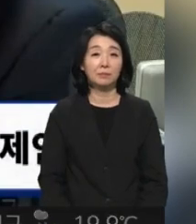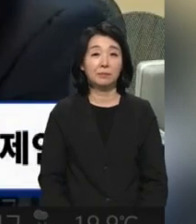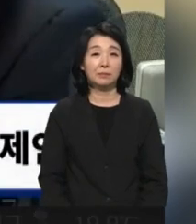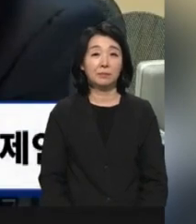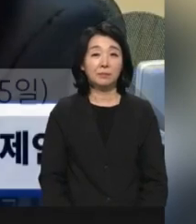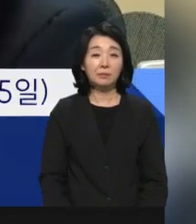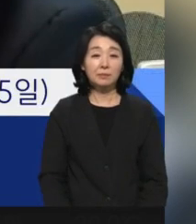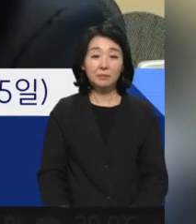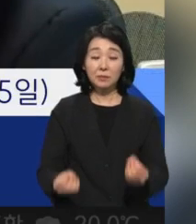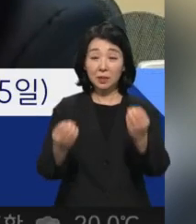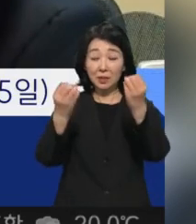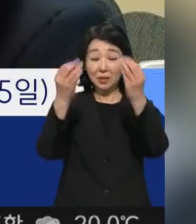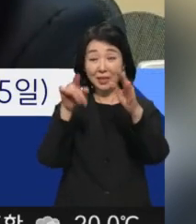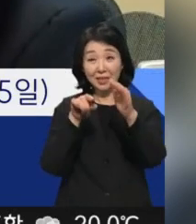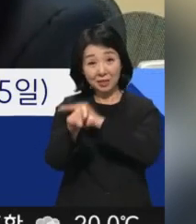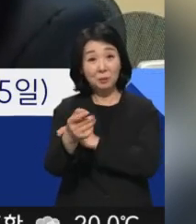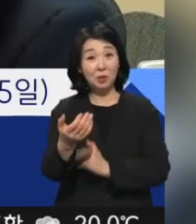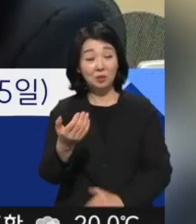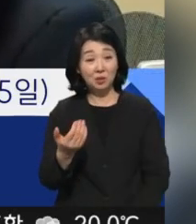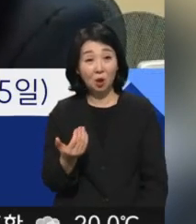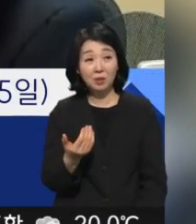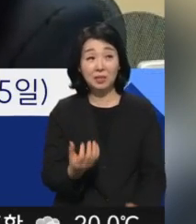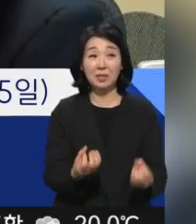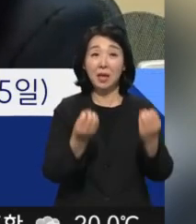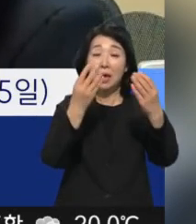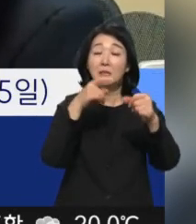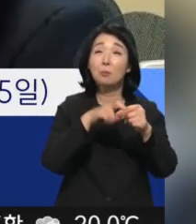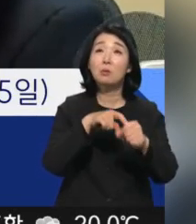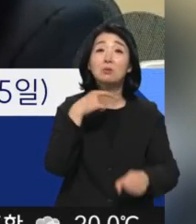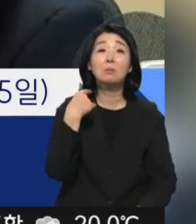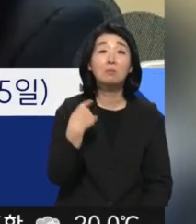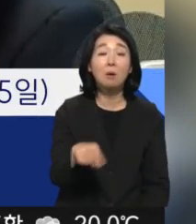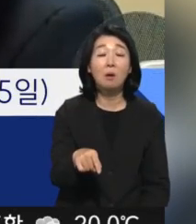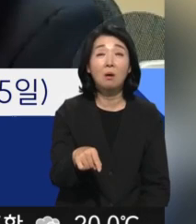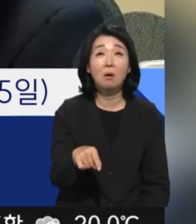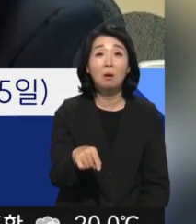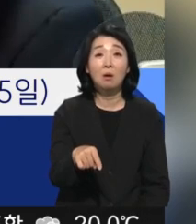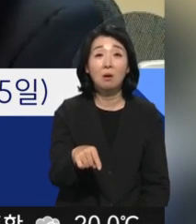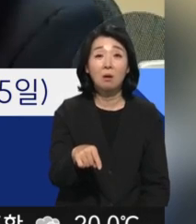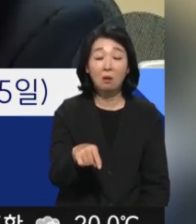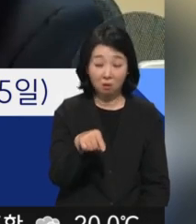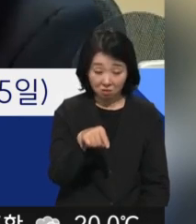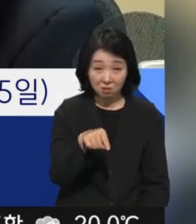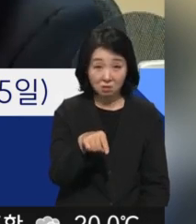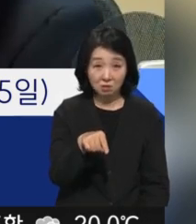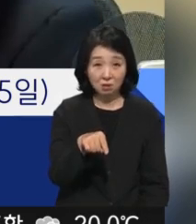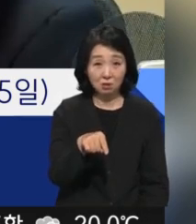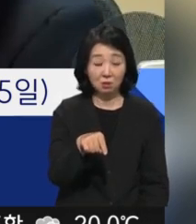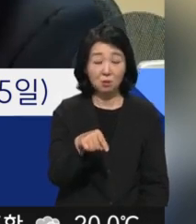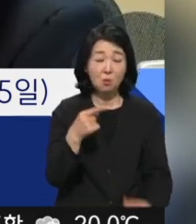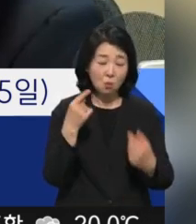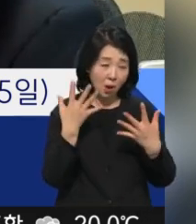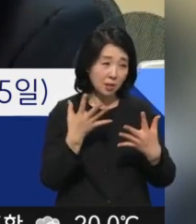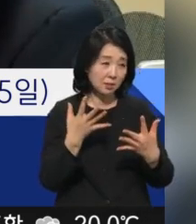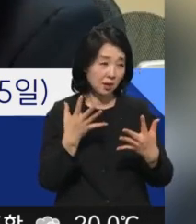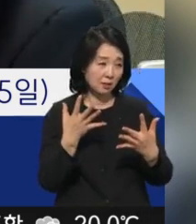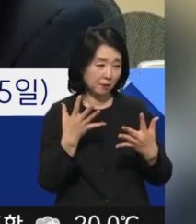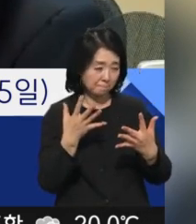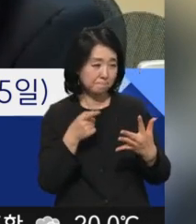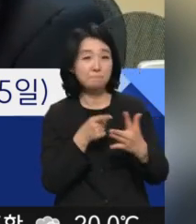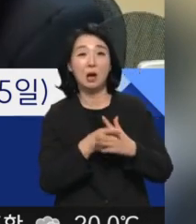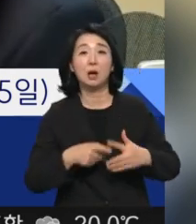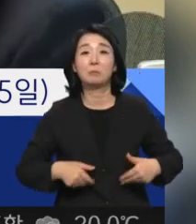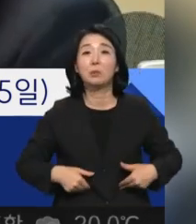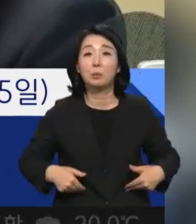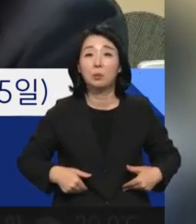일단 행사를 가기 전에 네. 이 행사를 무엇을 위한 목적의 행사인지 정확하게 판단을 먼저 해야 됩니다.